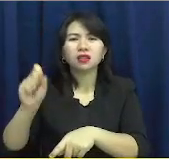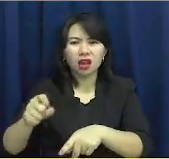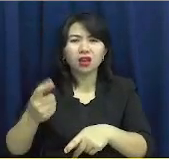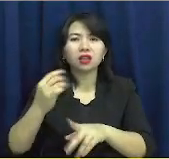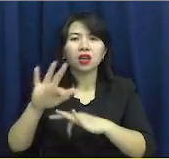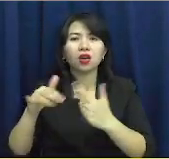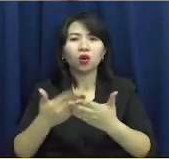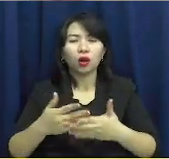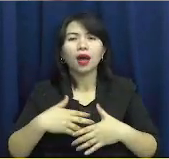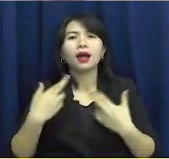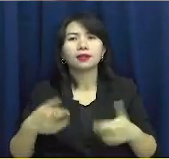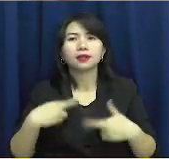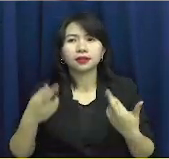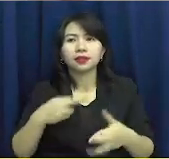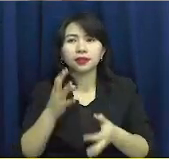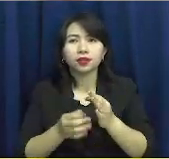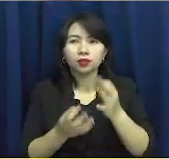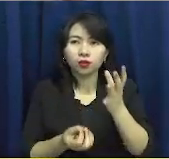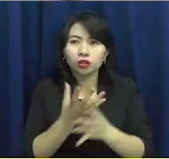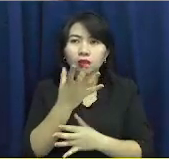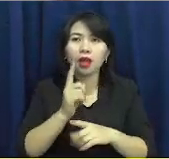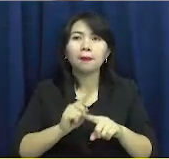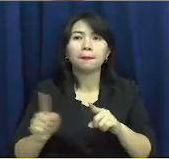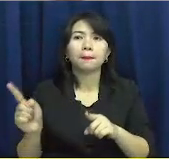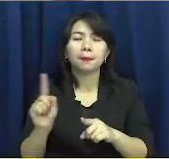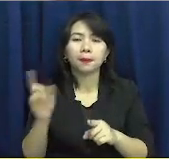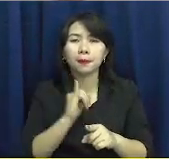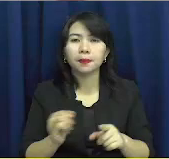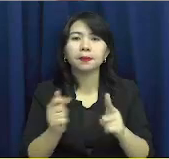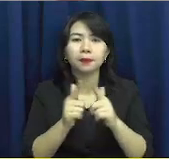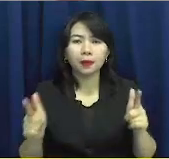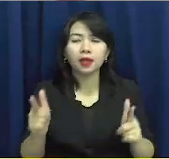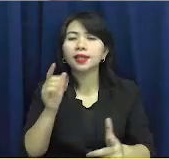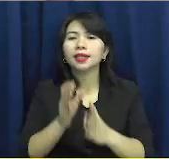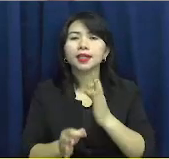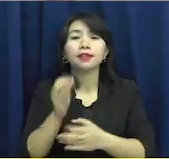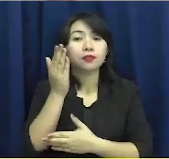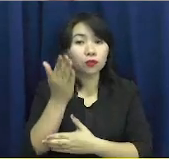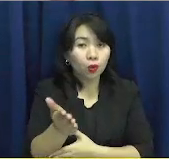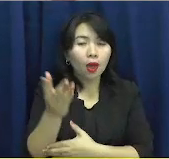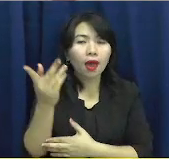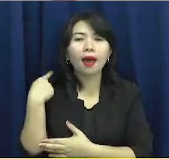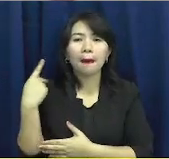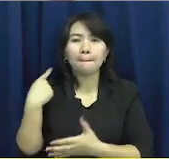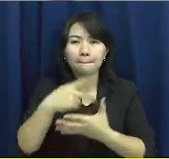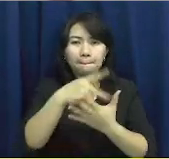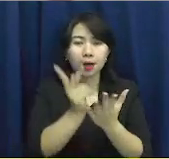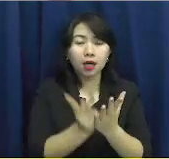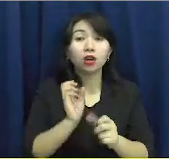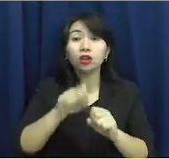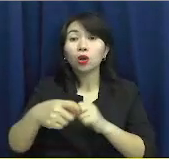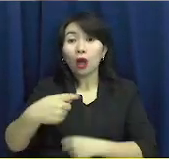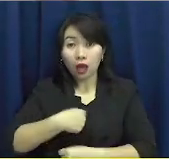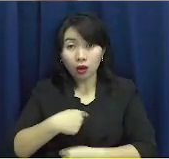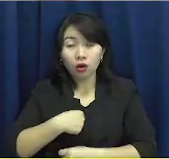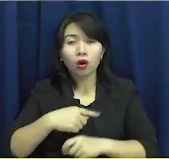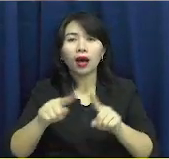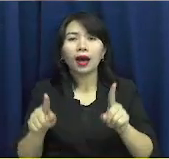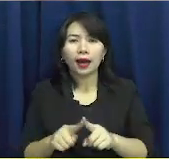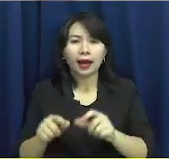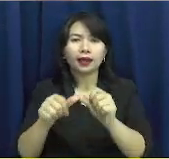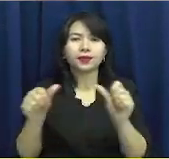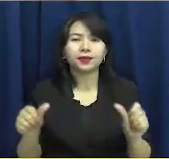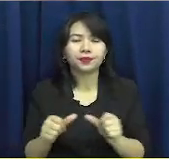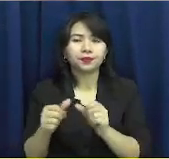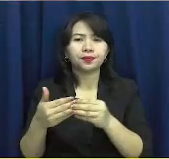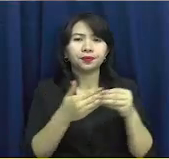kapag nakita ng lumago. Pero ang pinakamaganda sa lahat, yung merong kang bahagi. Kaya nga, ako po, bilang isang area leader, sinishare ko lamang po ito sa